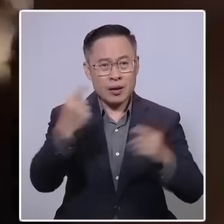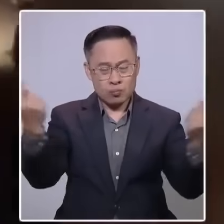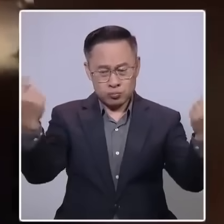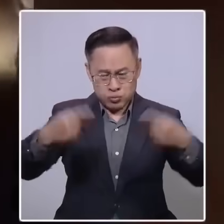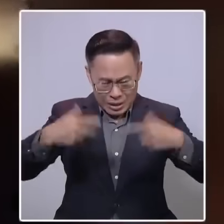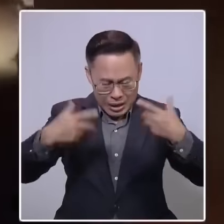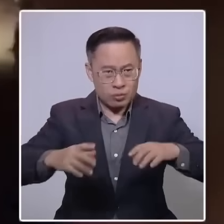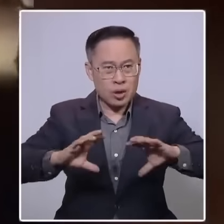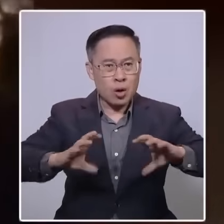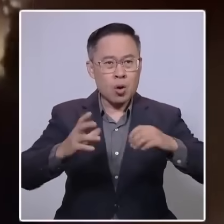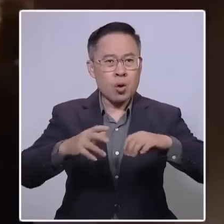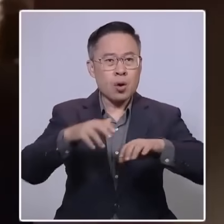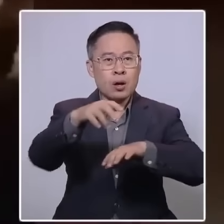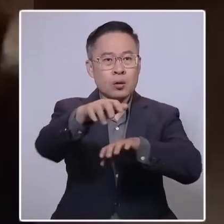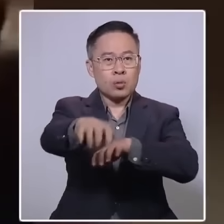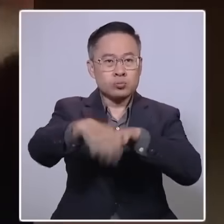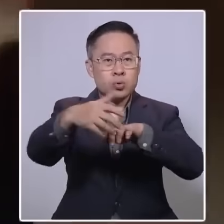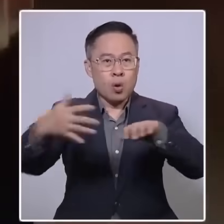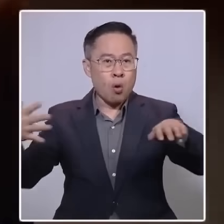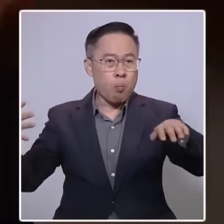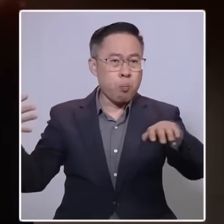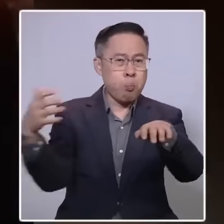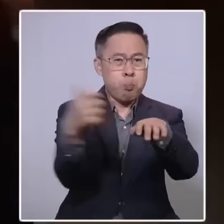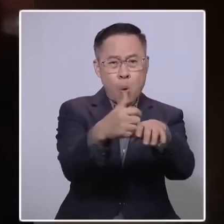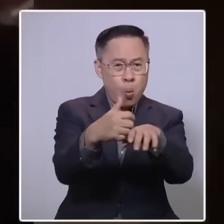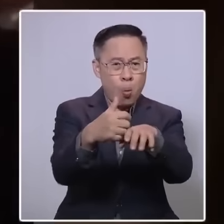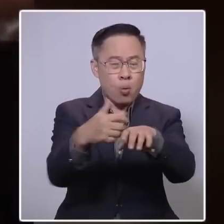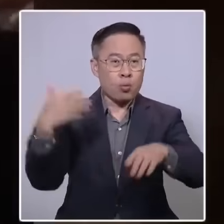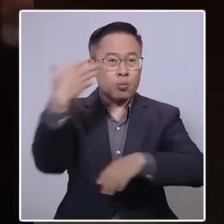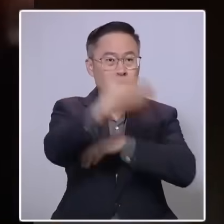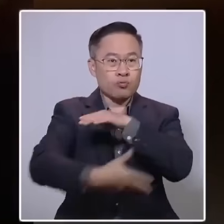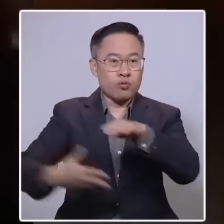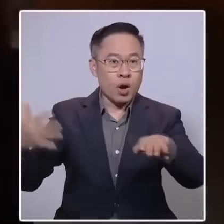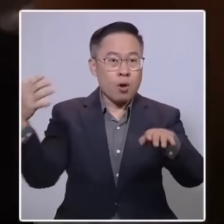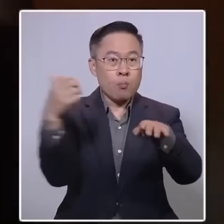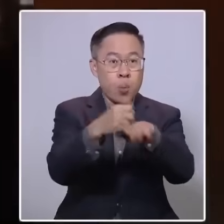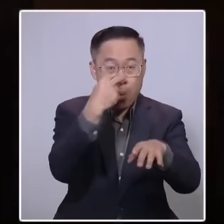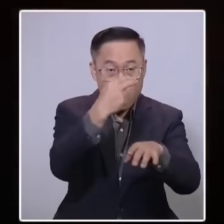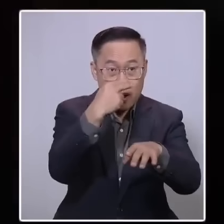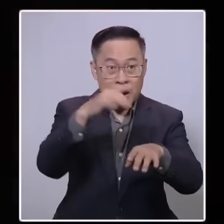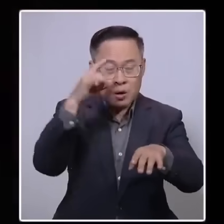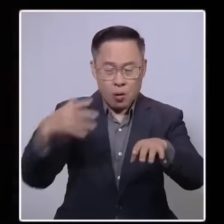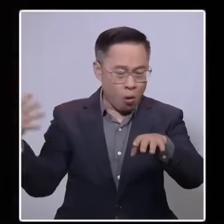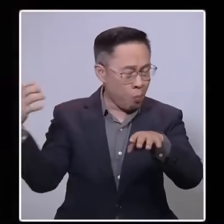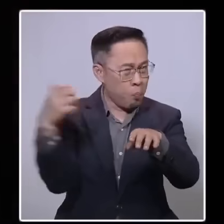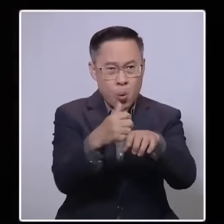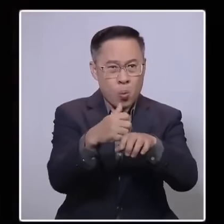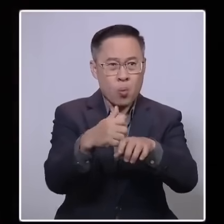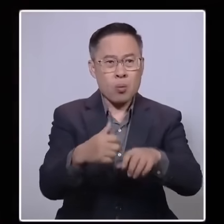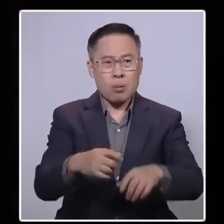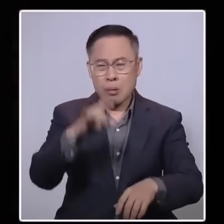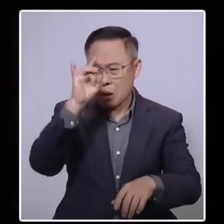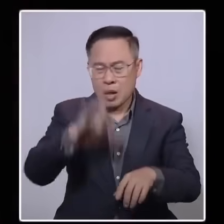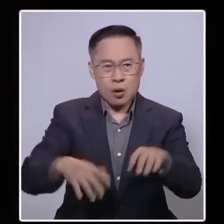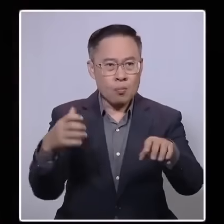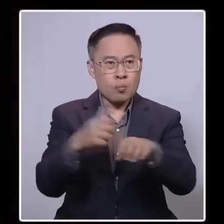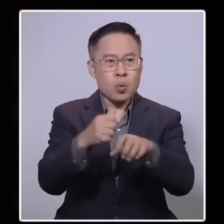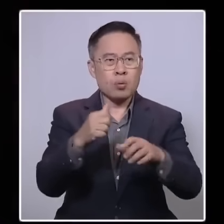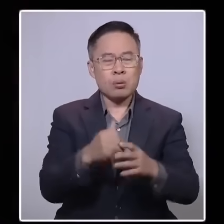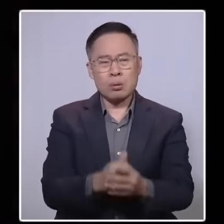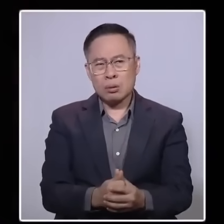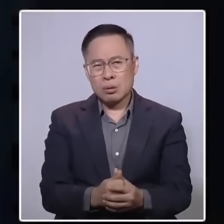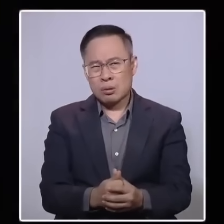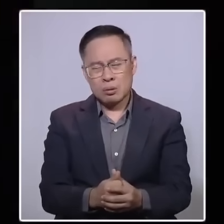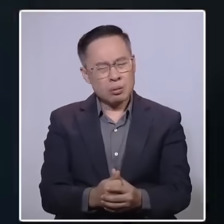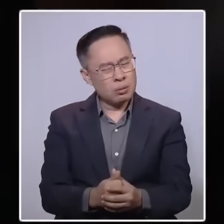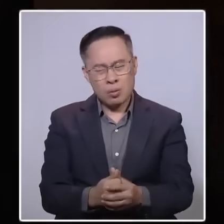กตดีนะคะ คือใน TikTok เนี่ยโพสต์เอาไว้นี่คือตรงทางชนเข้าไปแล้วเต็มๆจนทำให้